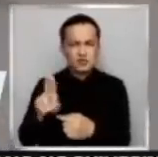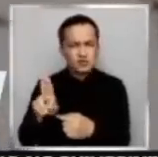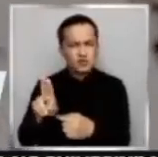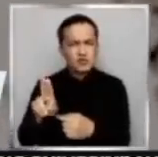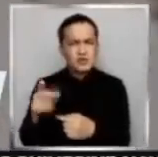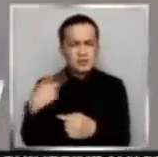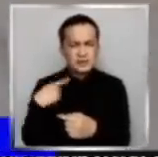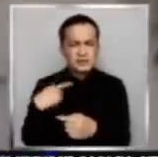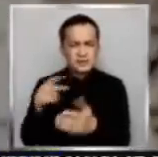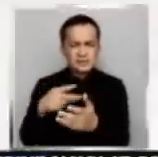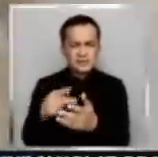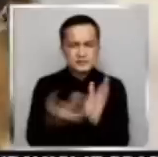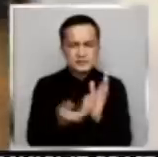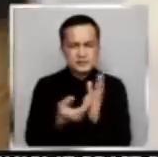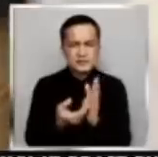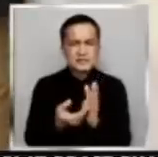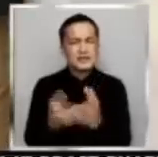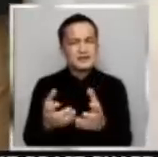ARMY.